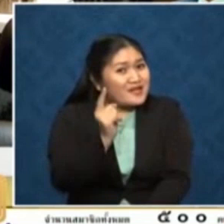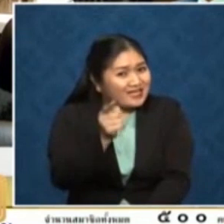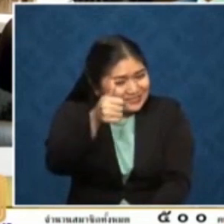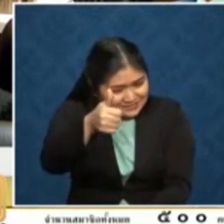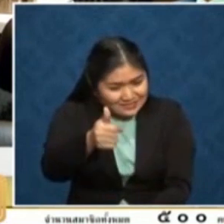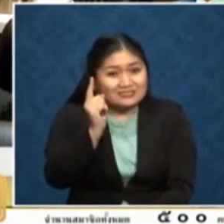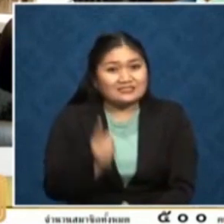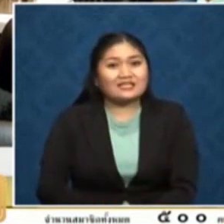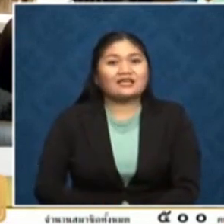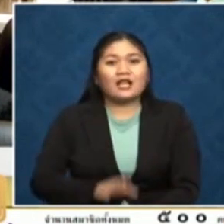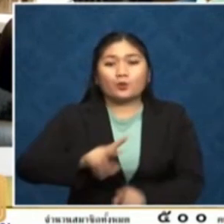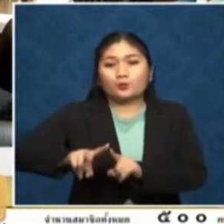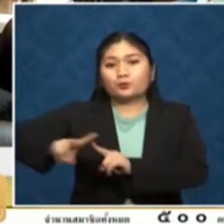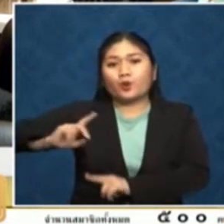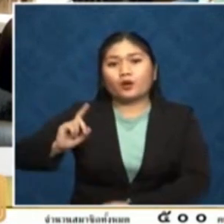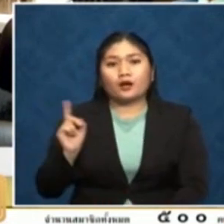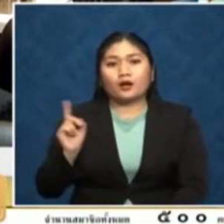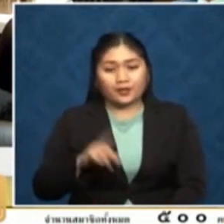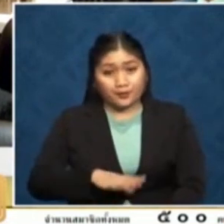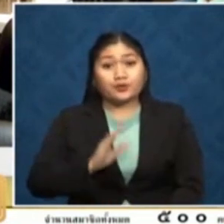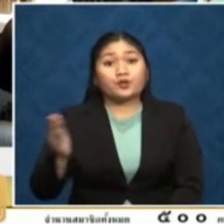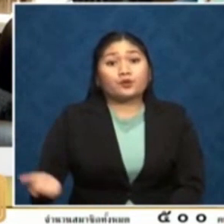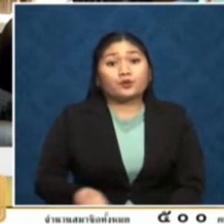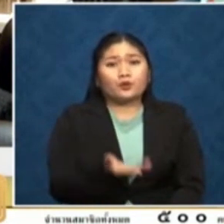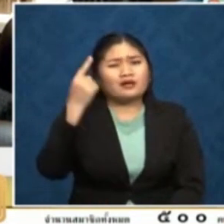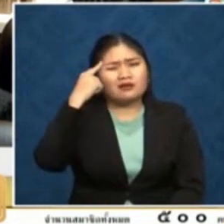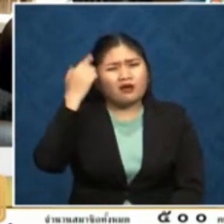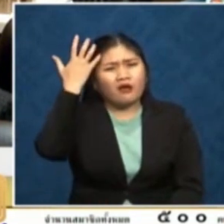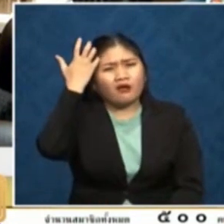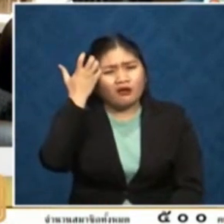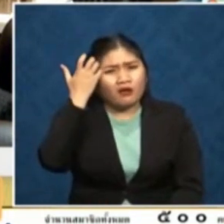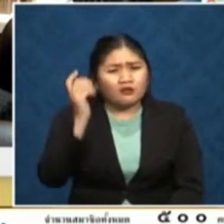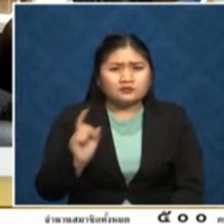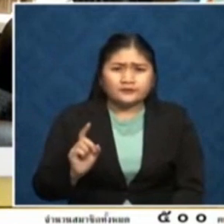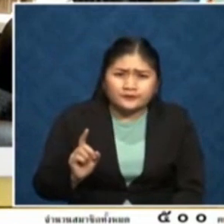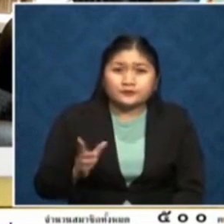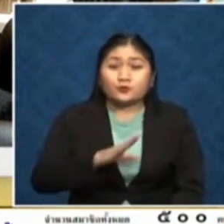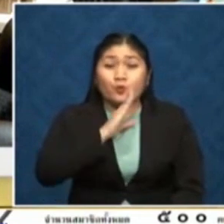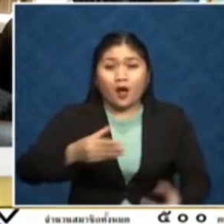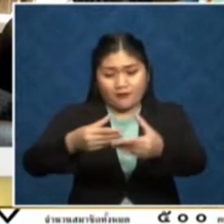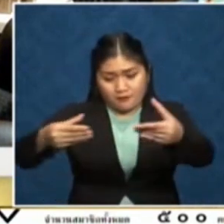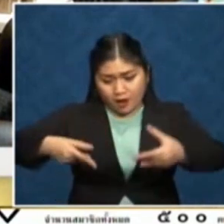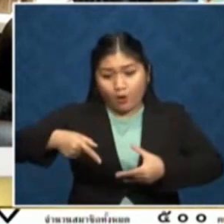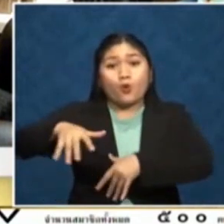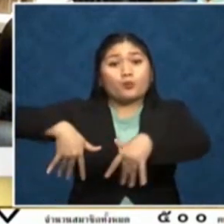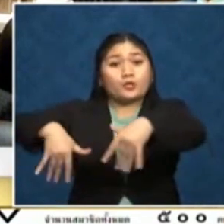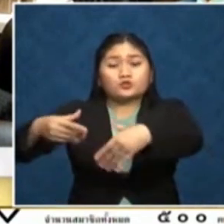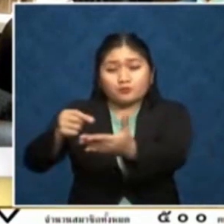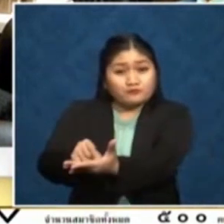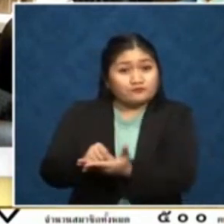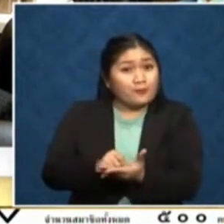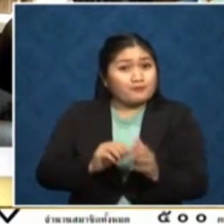เชื่อว่าถ้าเรามาช่วยคิดช่วยกระทำในกรรมาธิการได้แน่นอนครับประเด็นที่2ครับแน่นอนครับว่